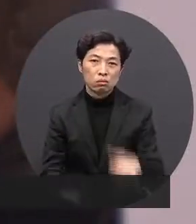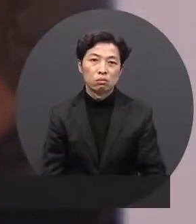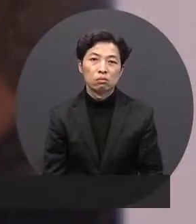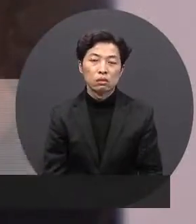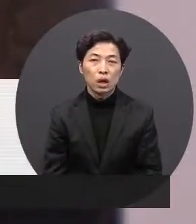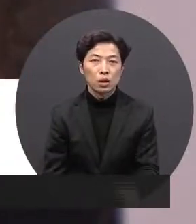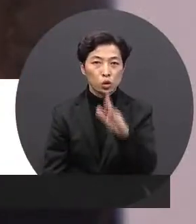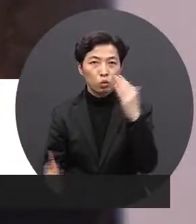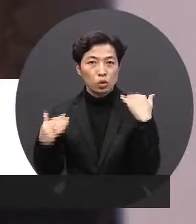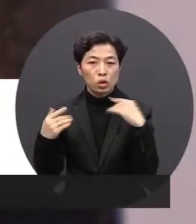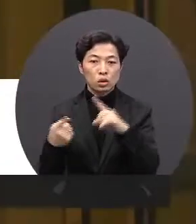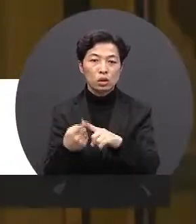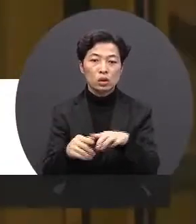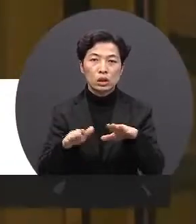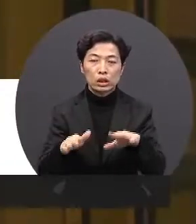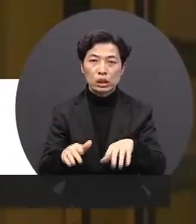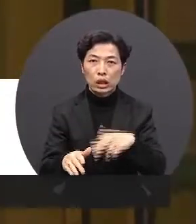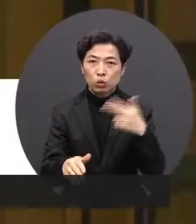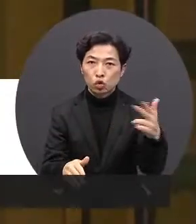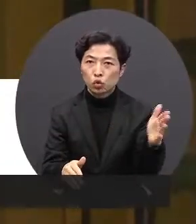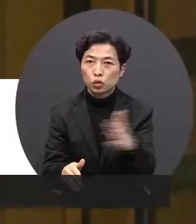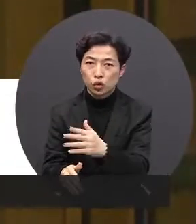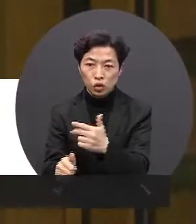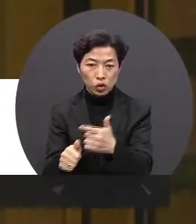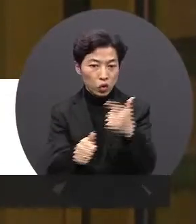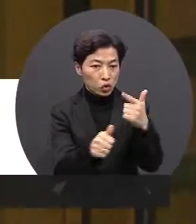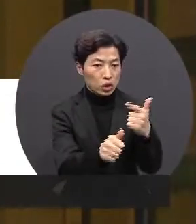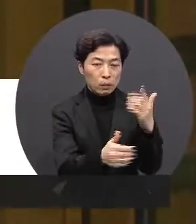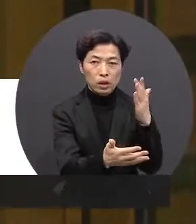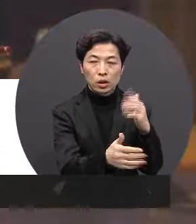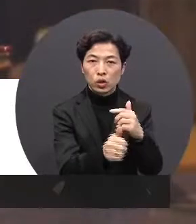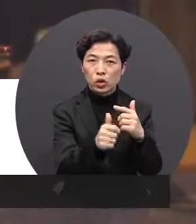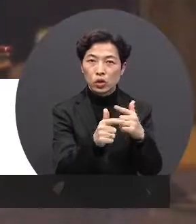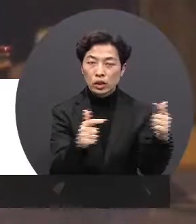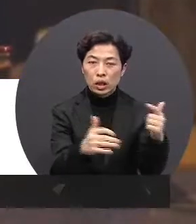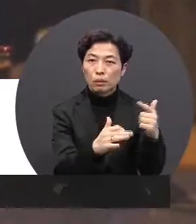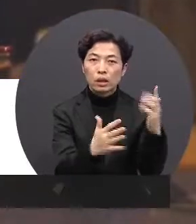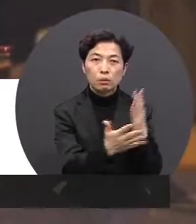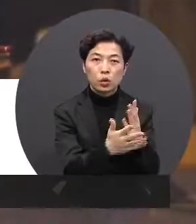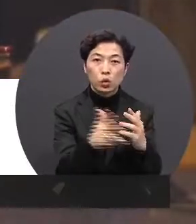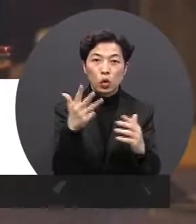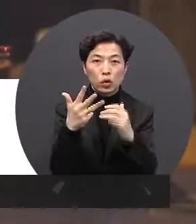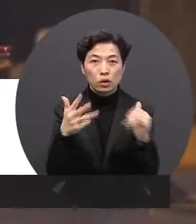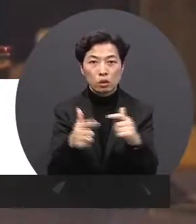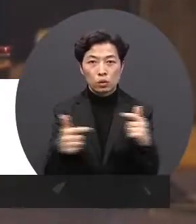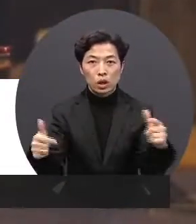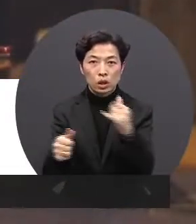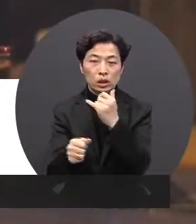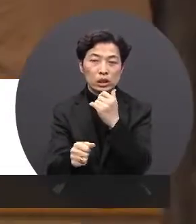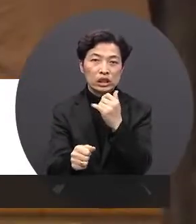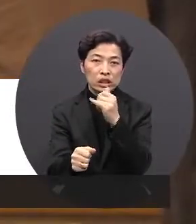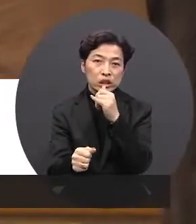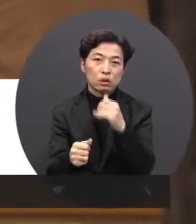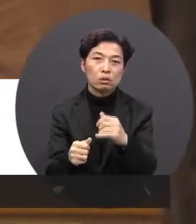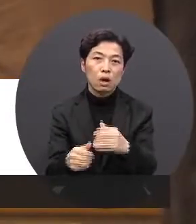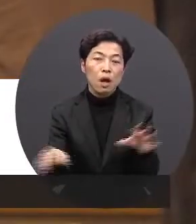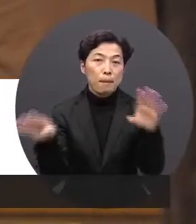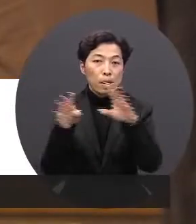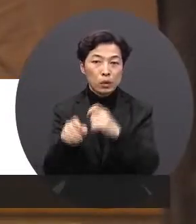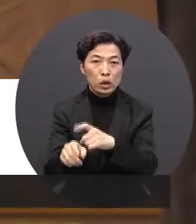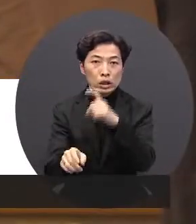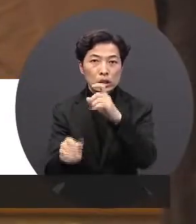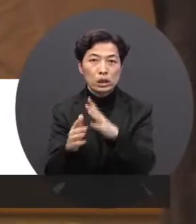방역당국은 다음 주부터는 6명인 사적 모임 인원을 8명으로 확대했지만 밤 11시까지인 영업시간